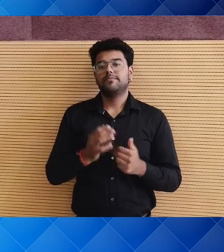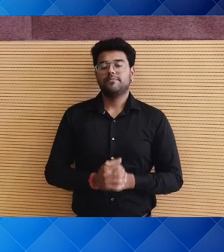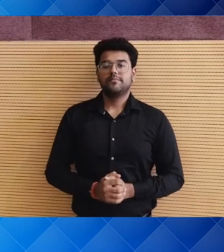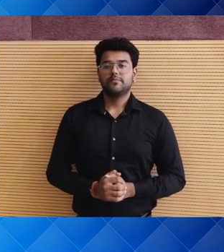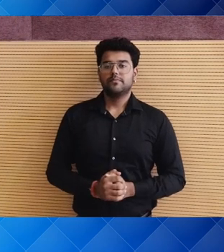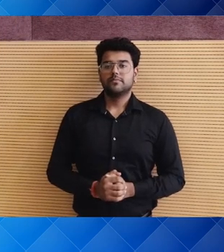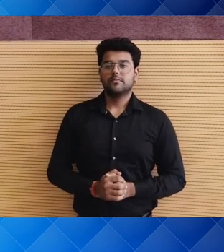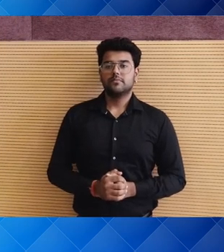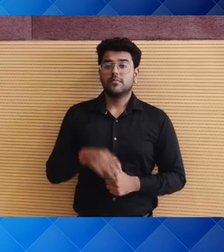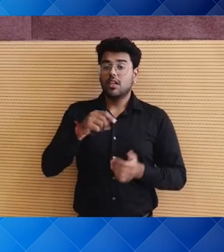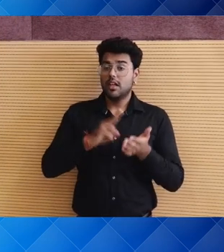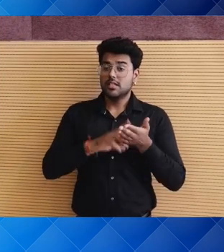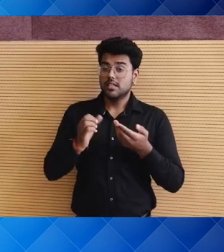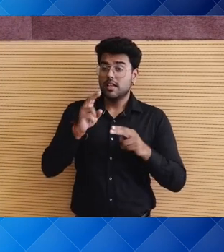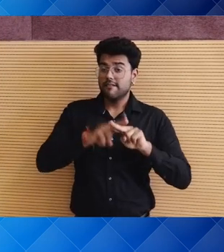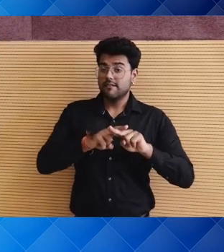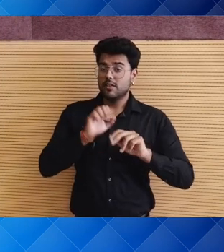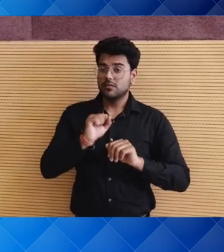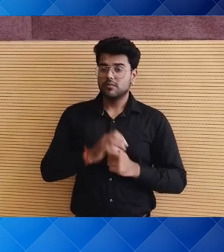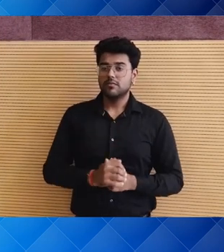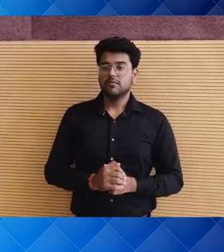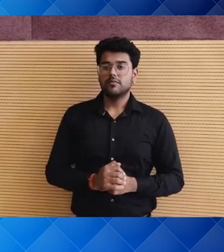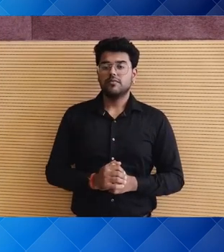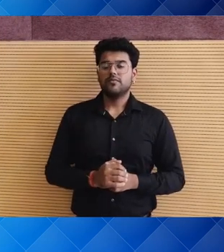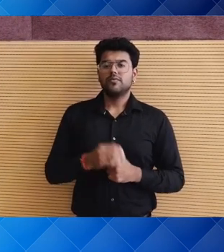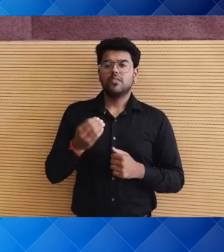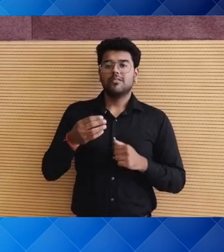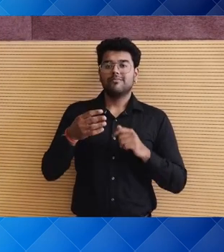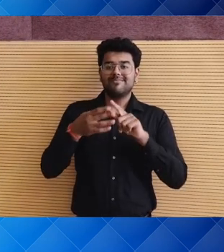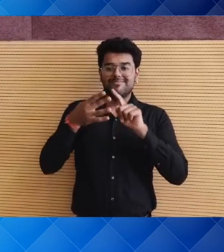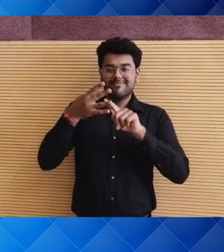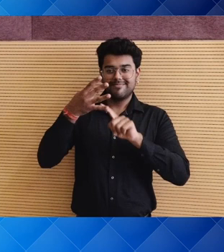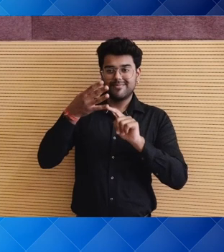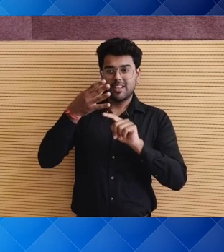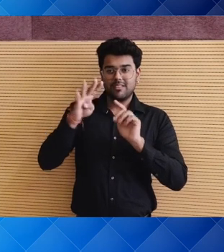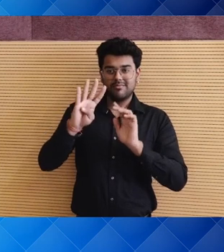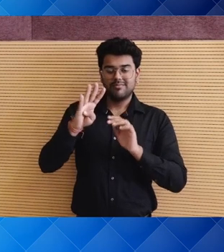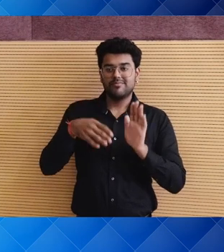और एनसीएफ की जो 4 स्टेज रहेगा